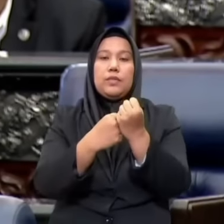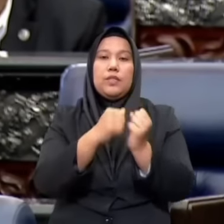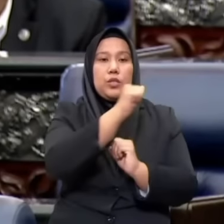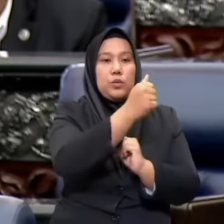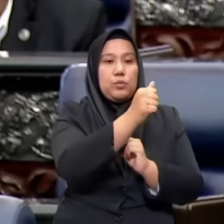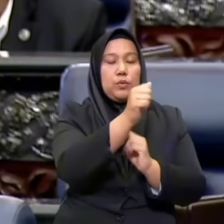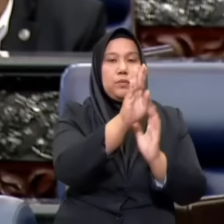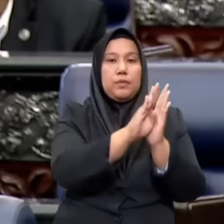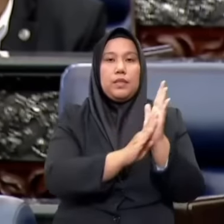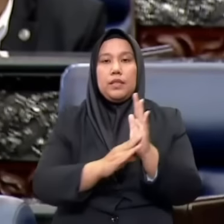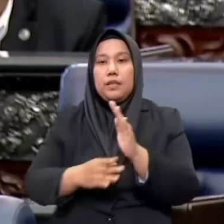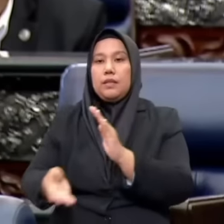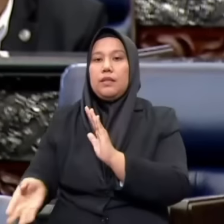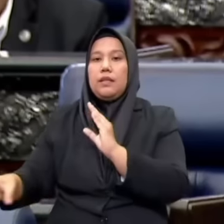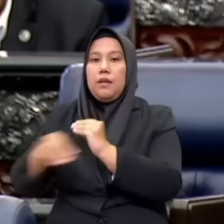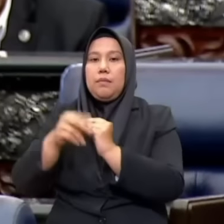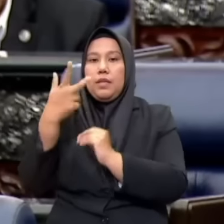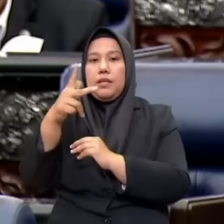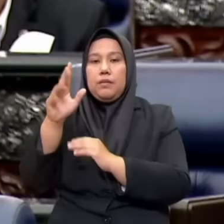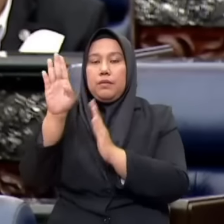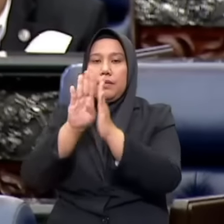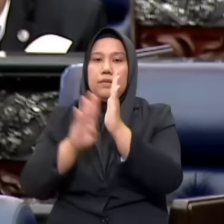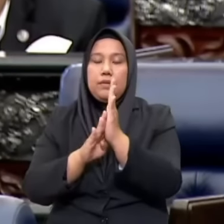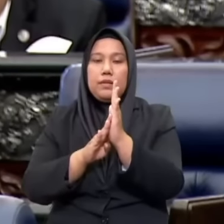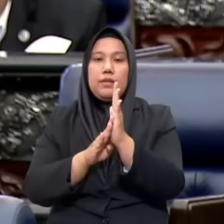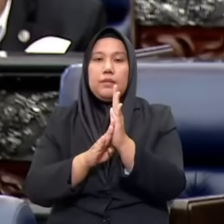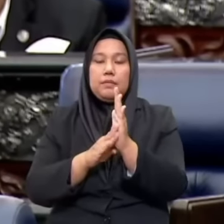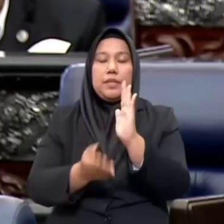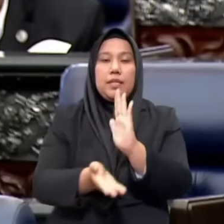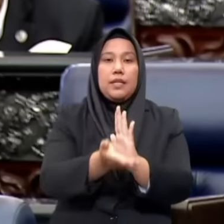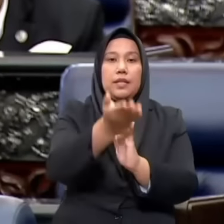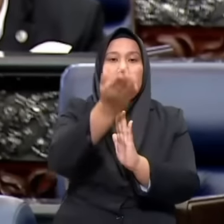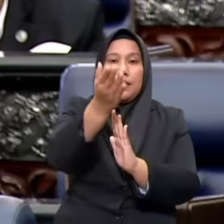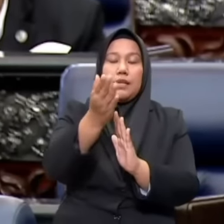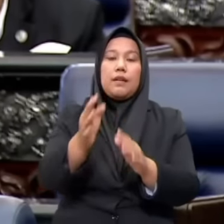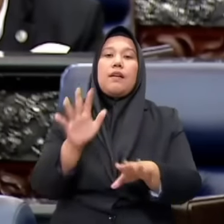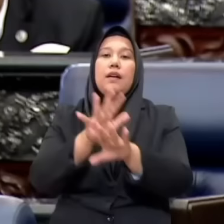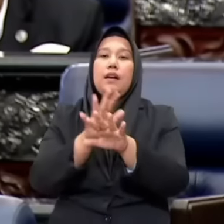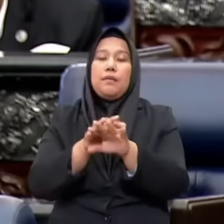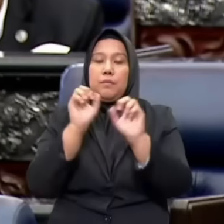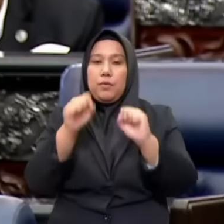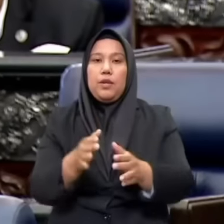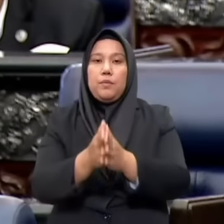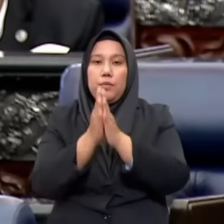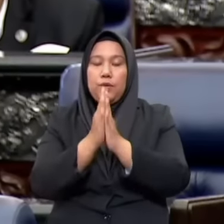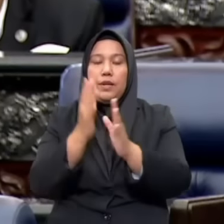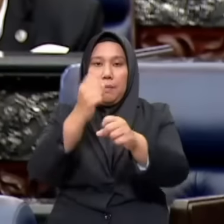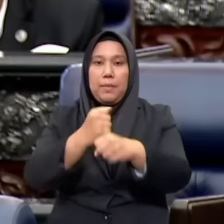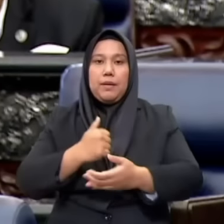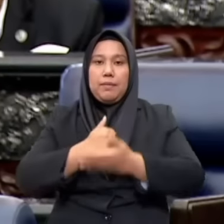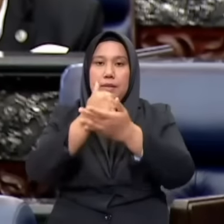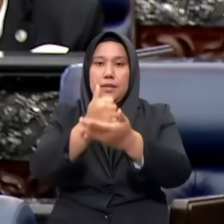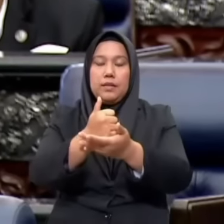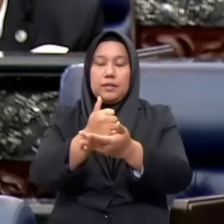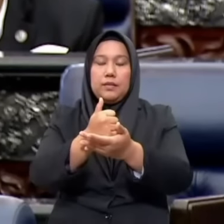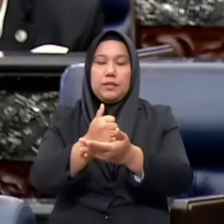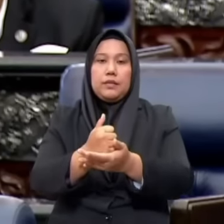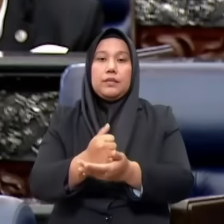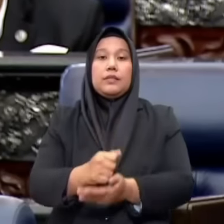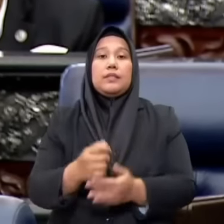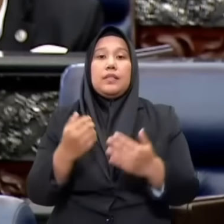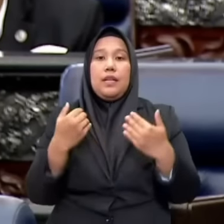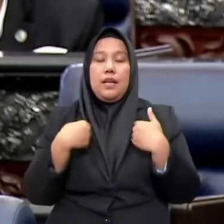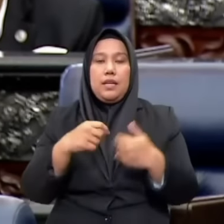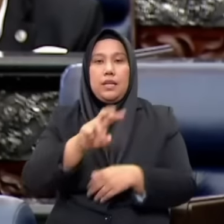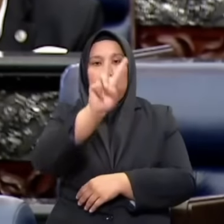untuk membasmi kemiskinan, dan juga peningkatan nilai ambang supaya lebih ramai boleh mohon dan dapatkan bantuan. Cuma ada dua